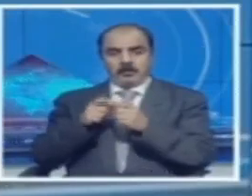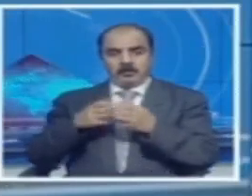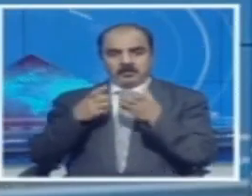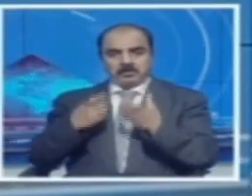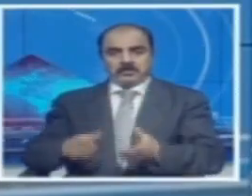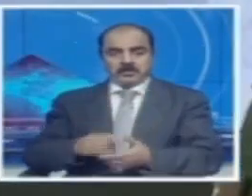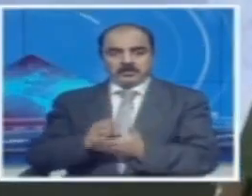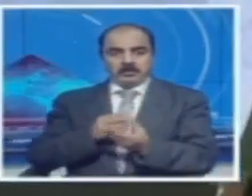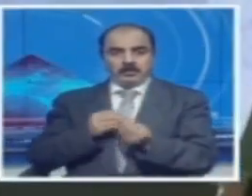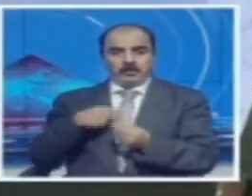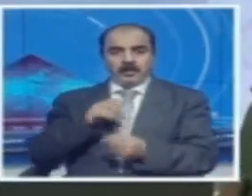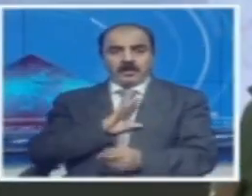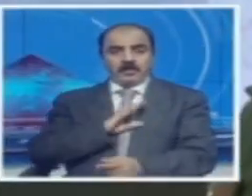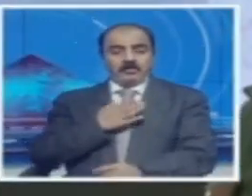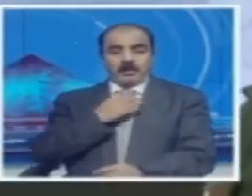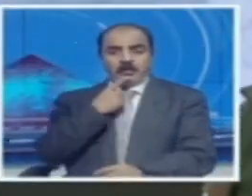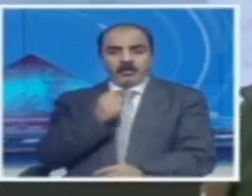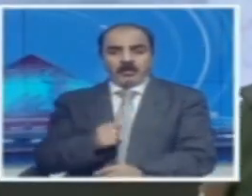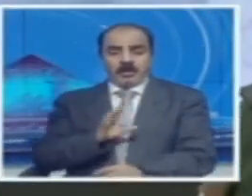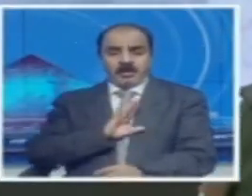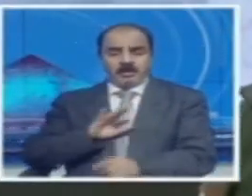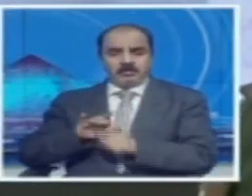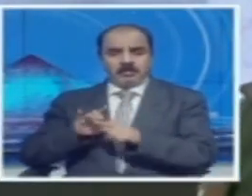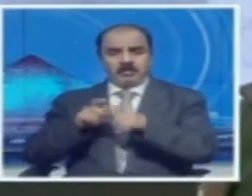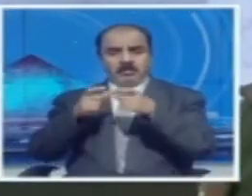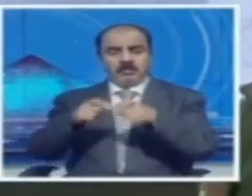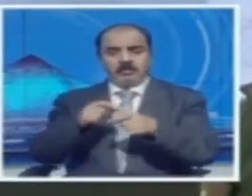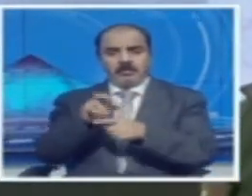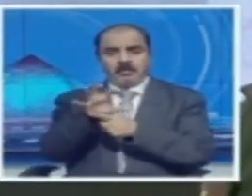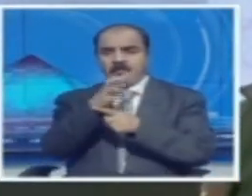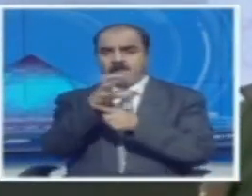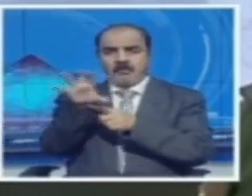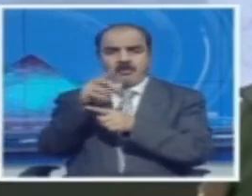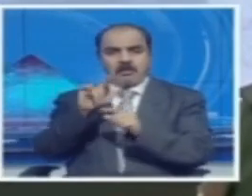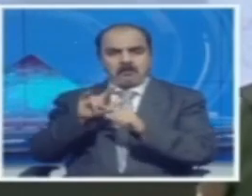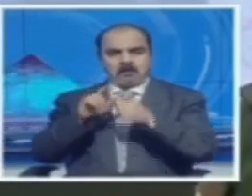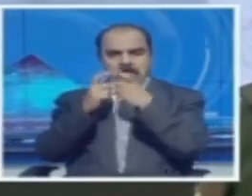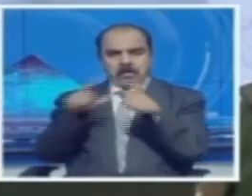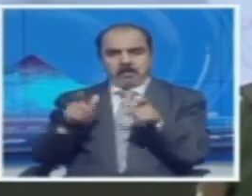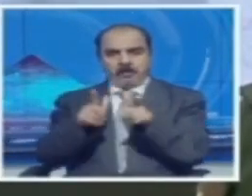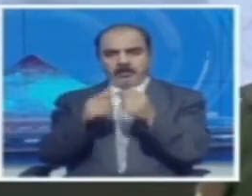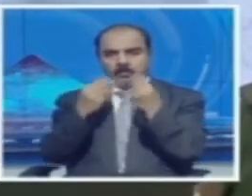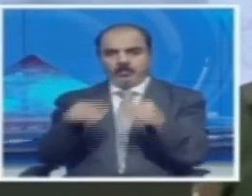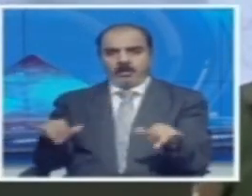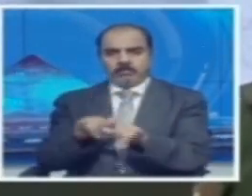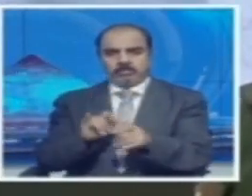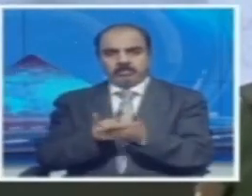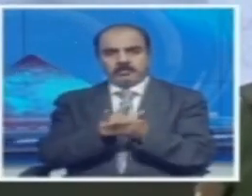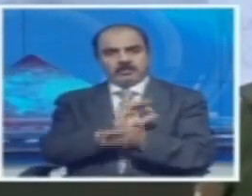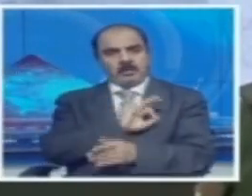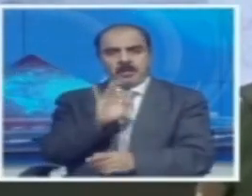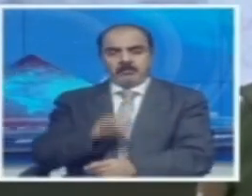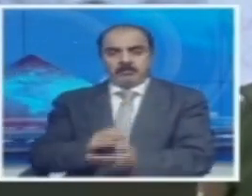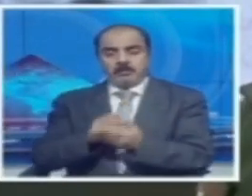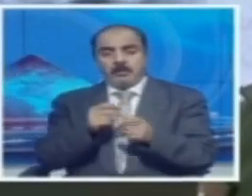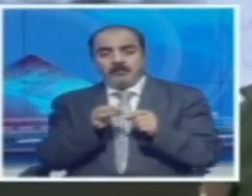المدفعية. من جهة أخرى، قالت وزارة الدفاع الروسية أن قواتها دمرت محطة رادار أمريكية الصنع مضادة للبطاريات بالقرب من